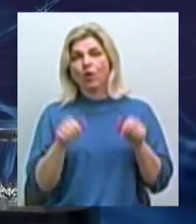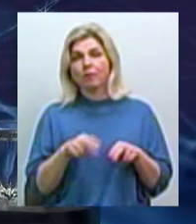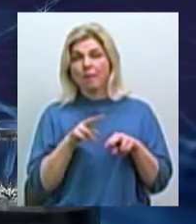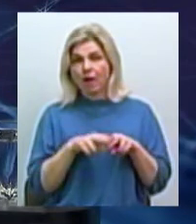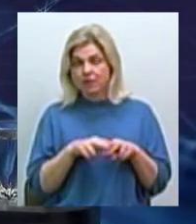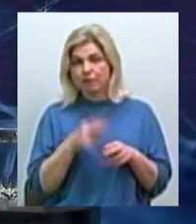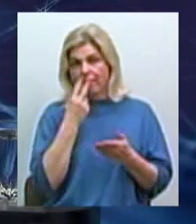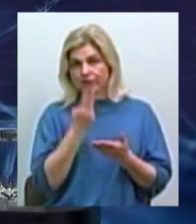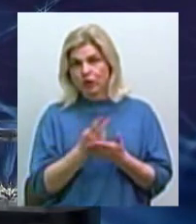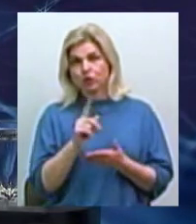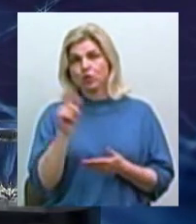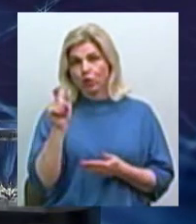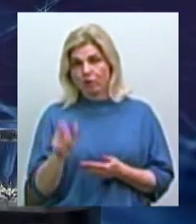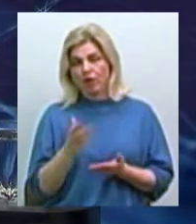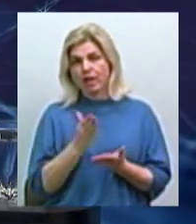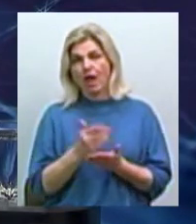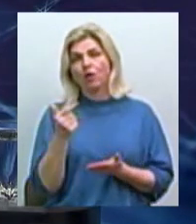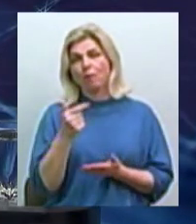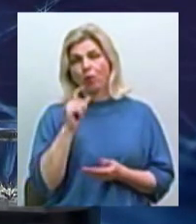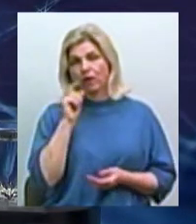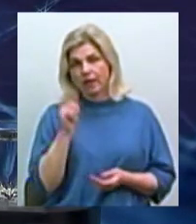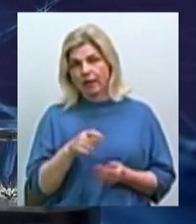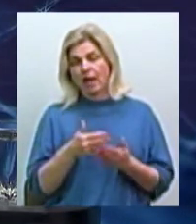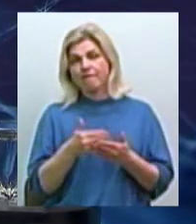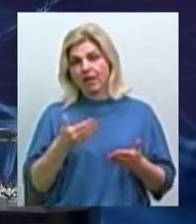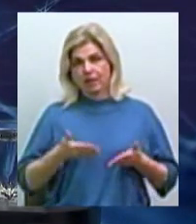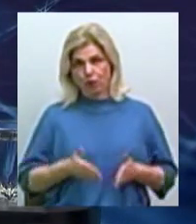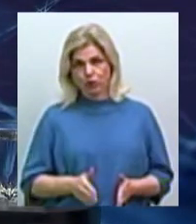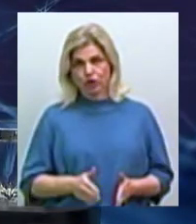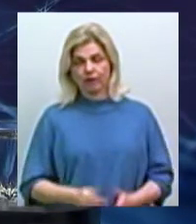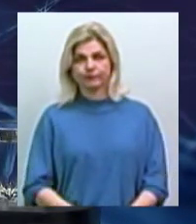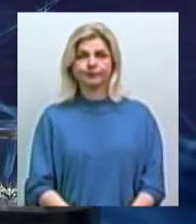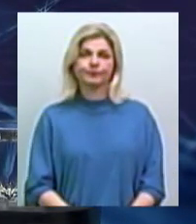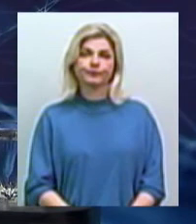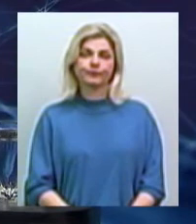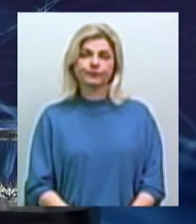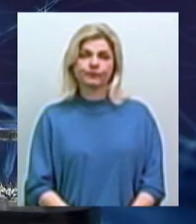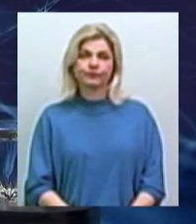що особа є громадянином України від народження.